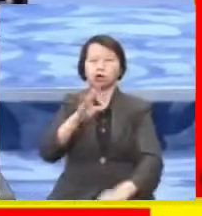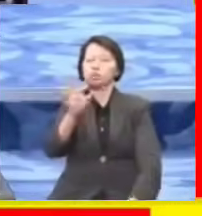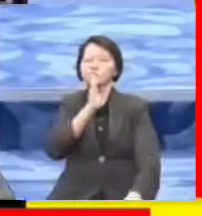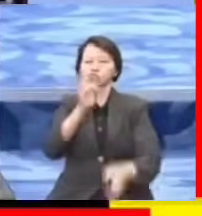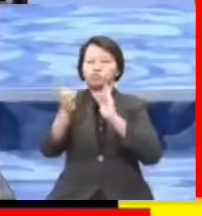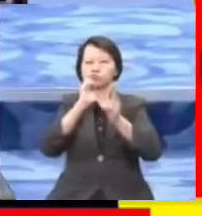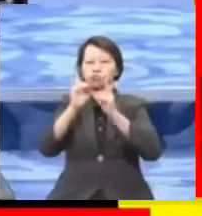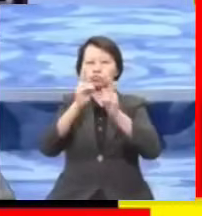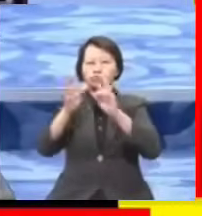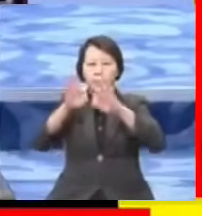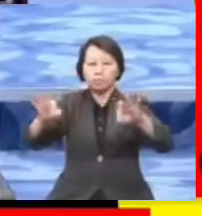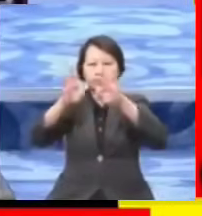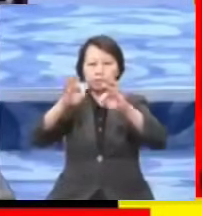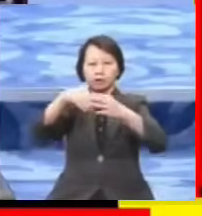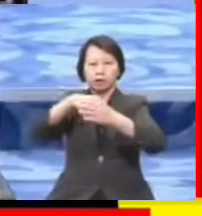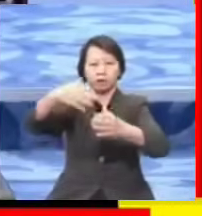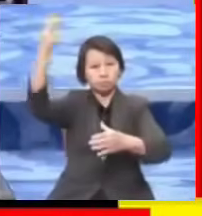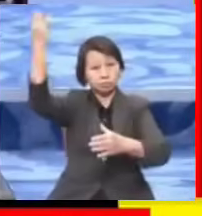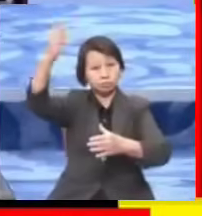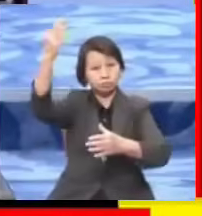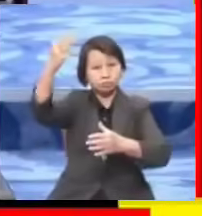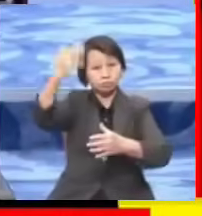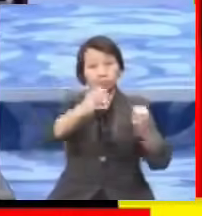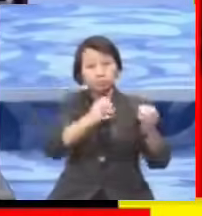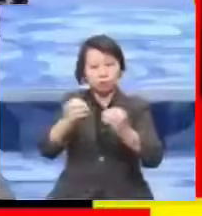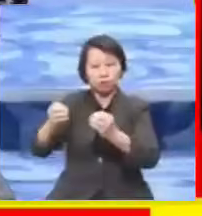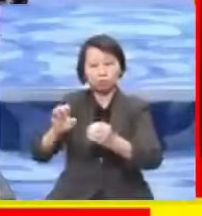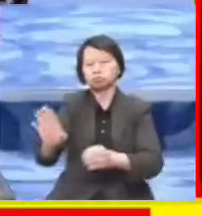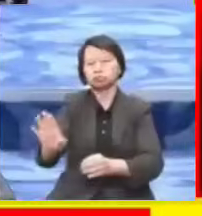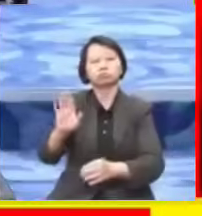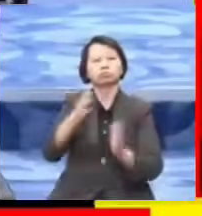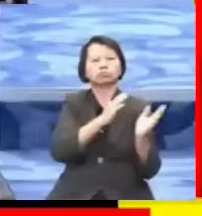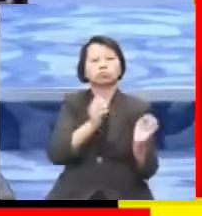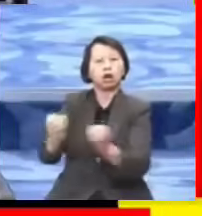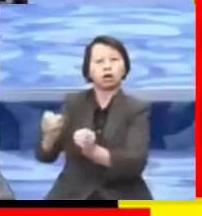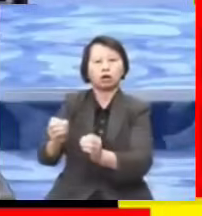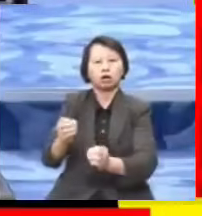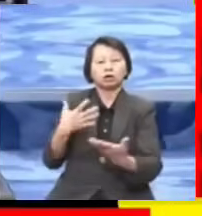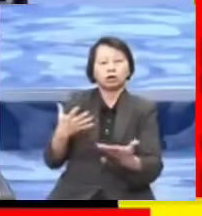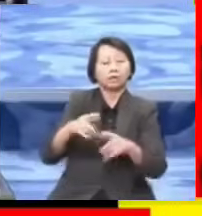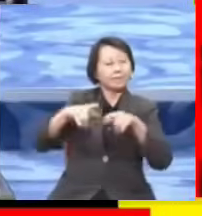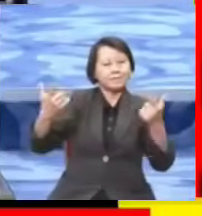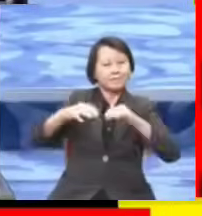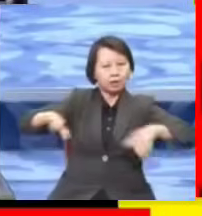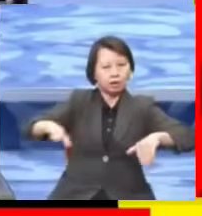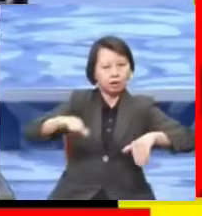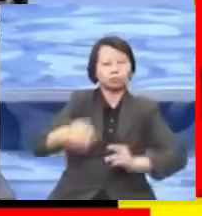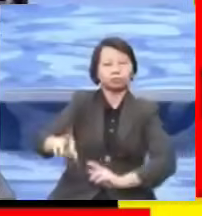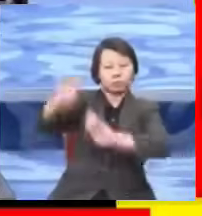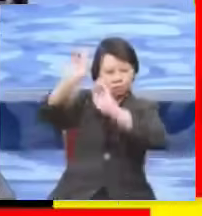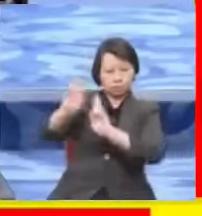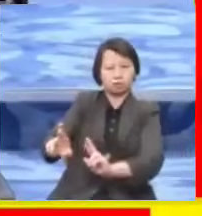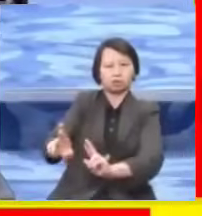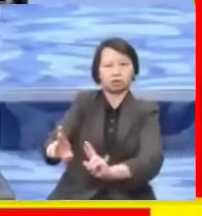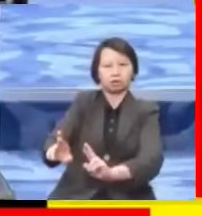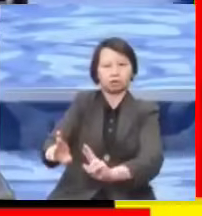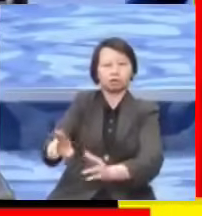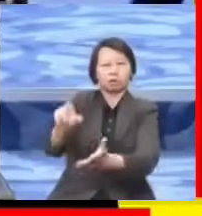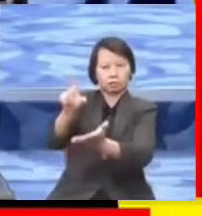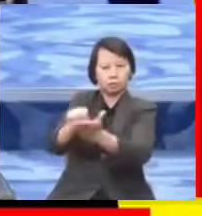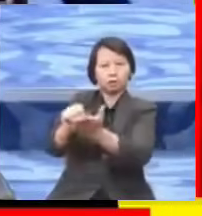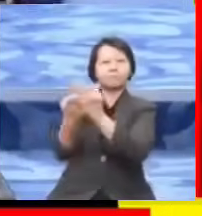dalam conference yang dianjur oleh Bloomberg. Jadi kita bedakan kerana kita menghormati prinsip